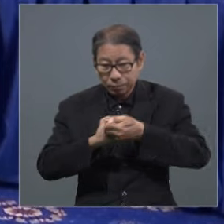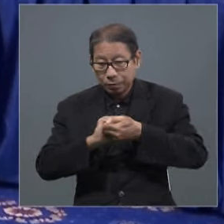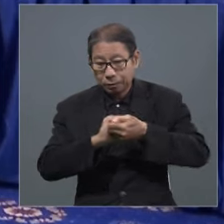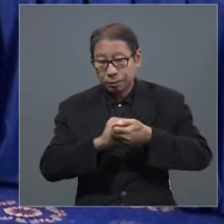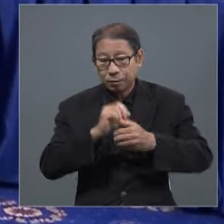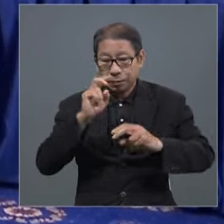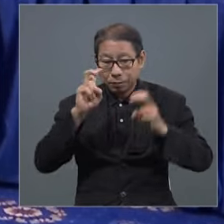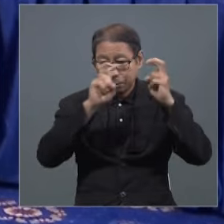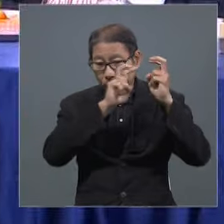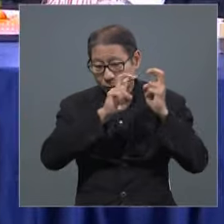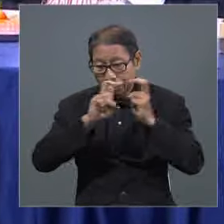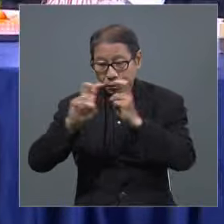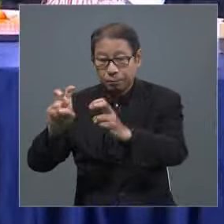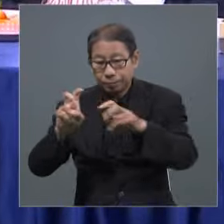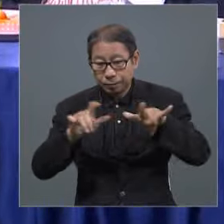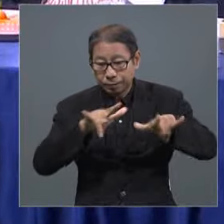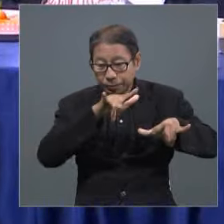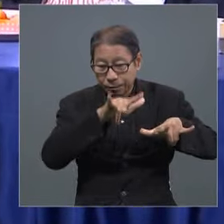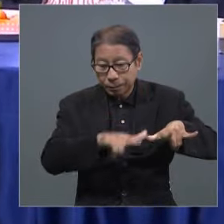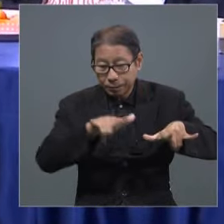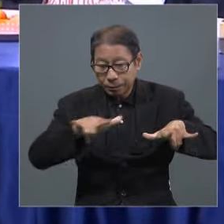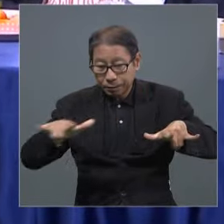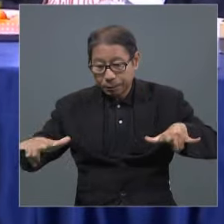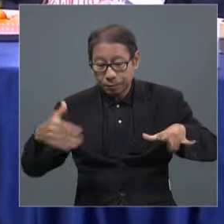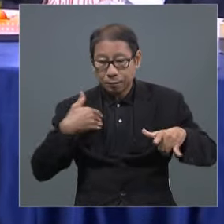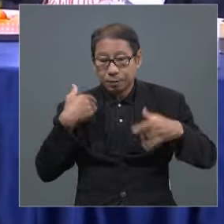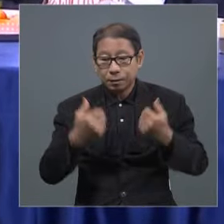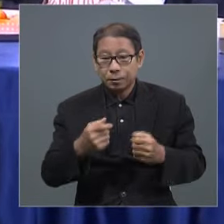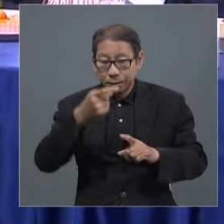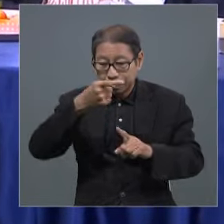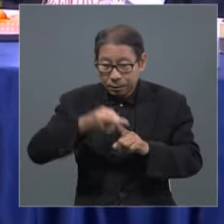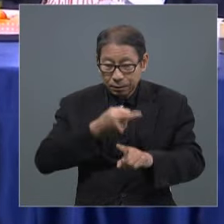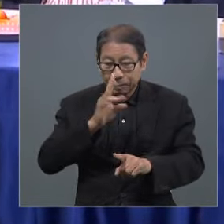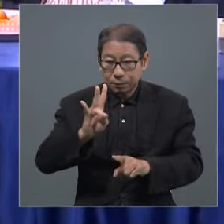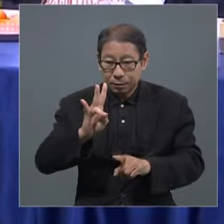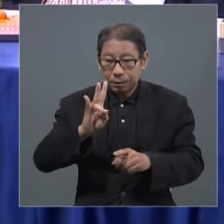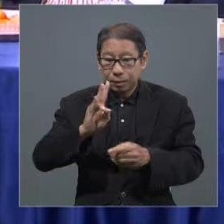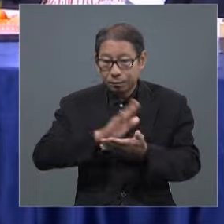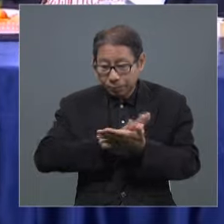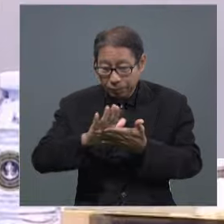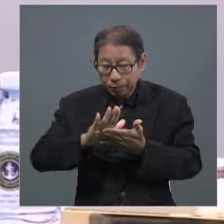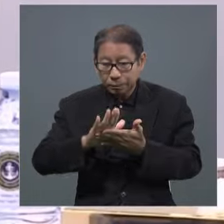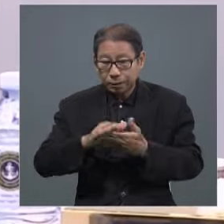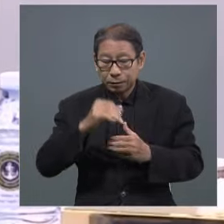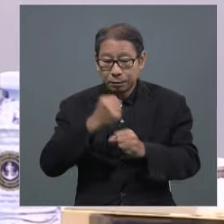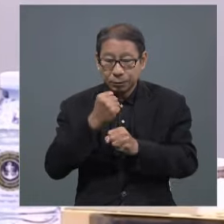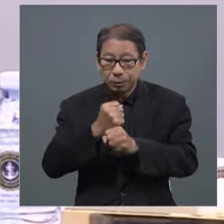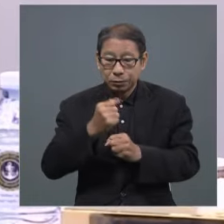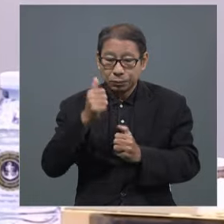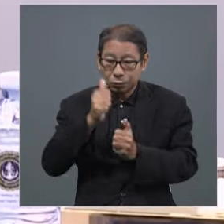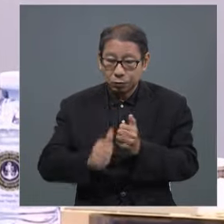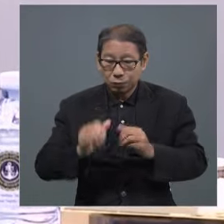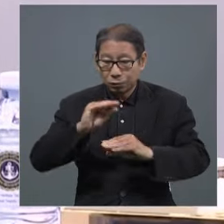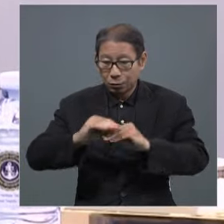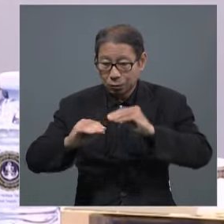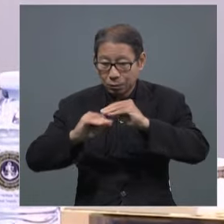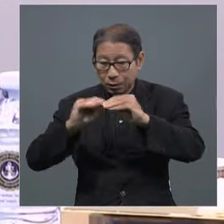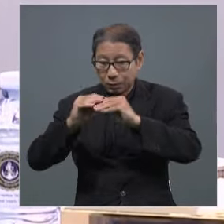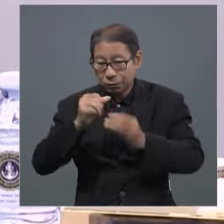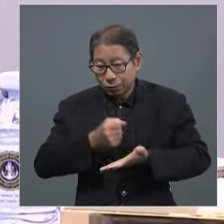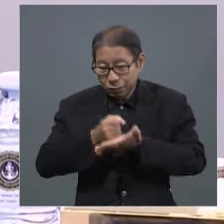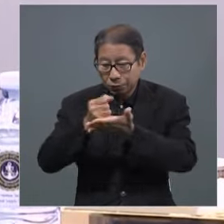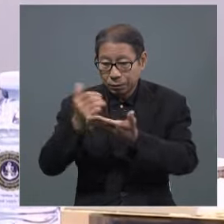ความเร็วสูงเชื่อมสนามบินให้เสร็จสิ้นภายในเดือนกรกฎาคมนี้เพื่อที่จะเดินหน้าให้ทุกโครงการซึ่งจะสามารถช่วยกระ